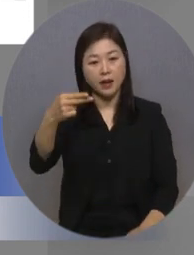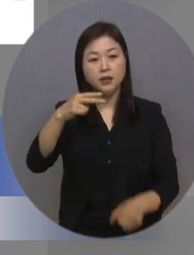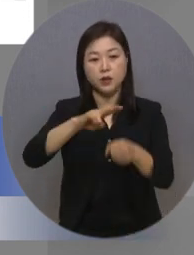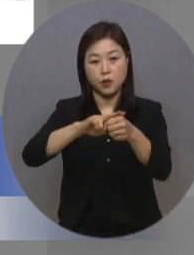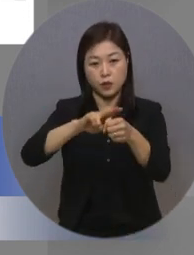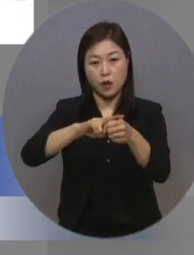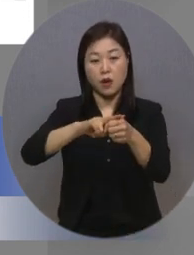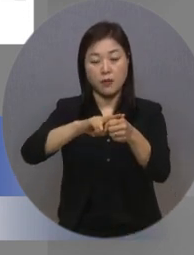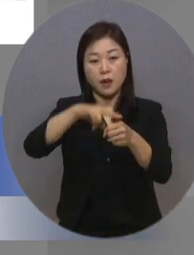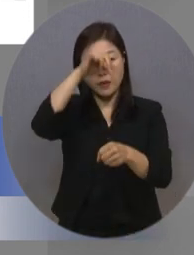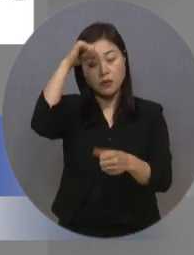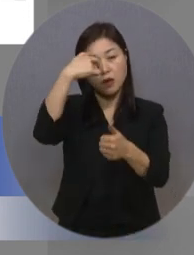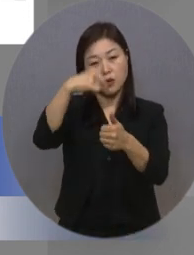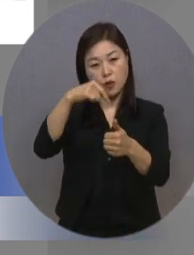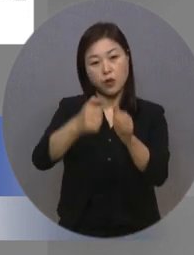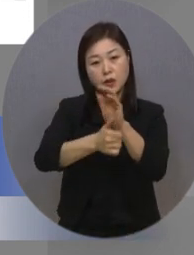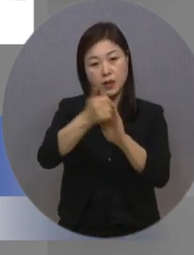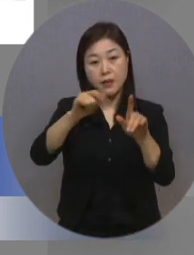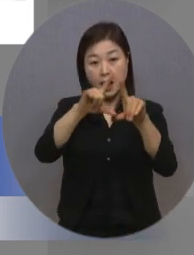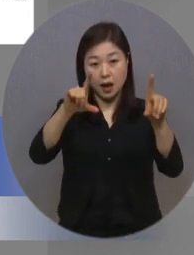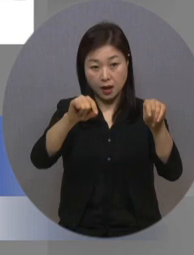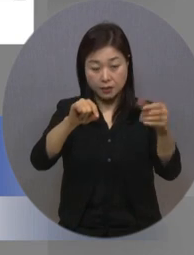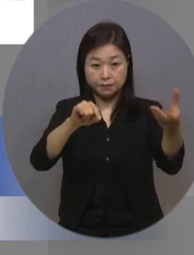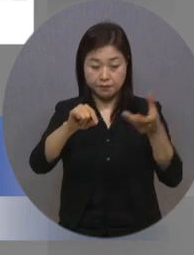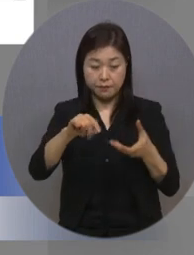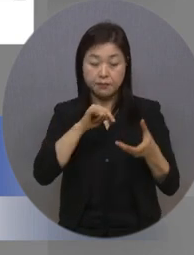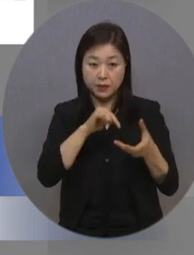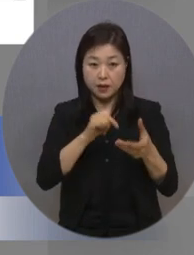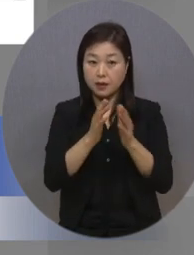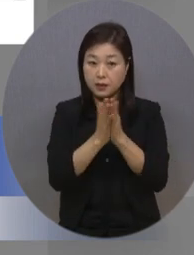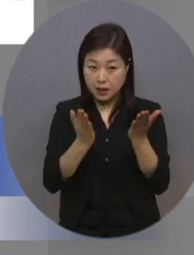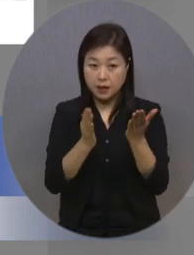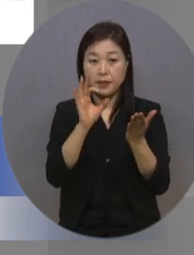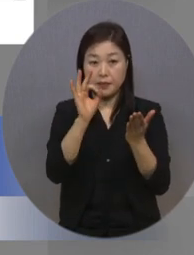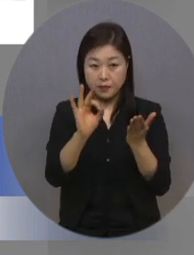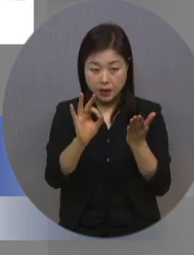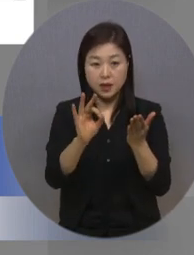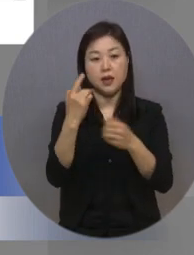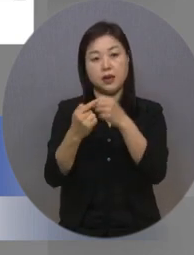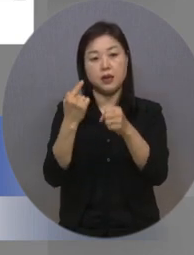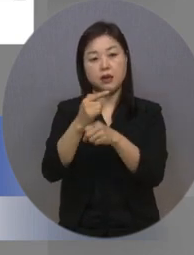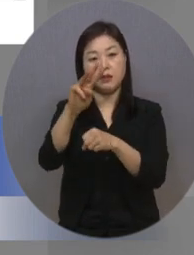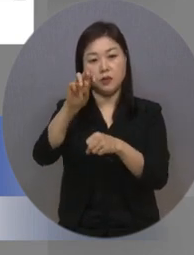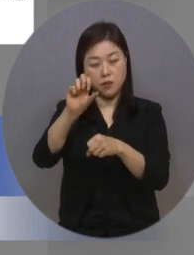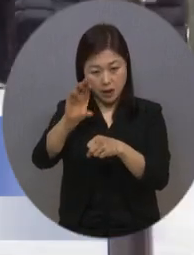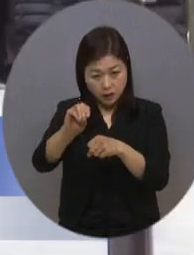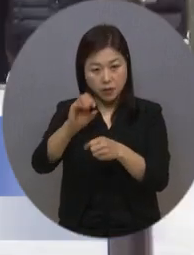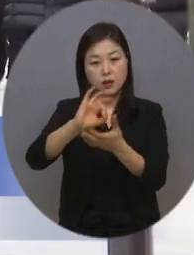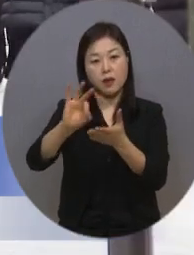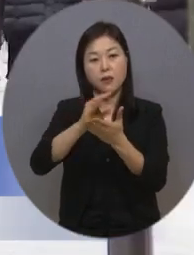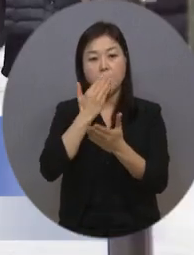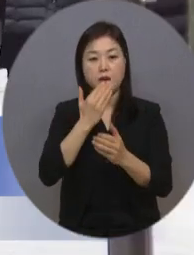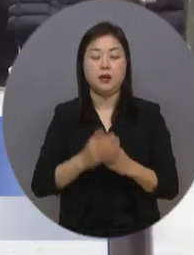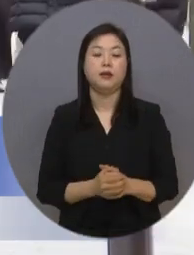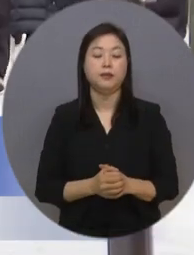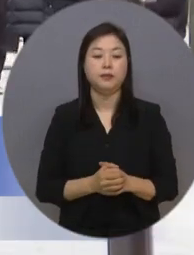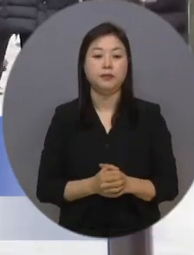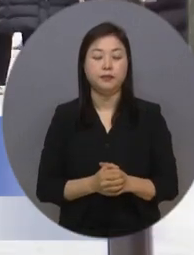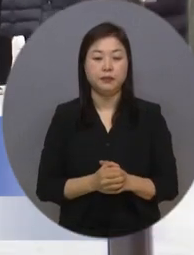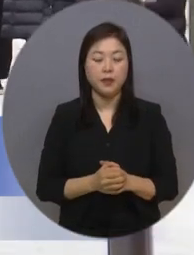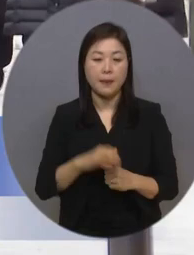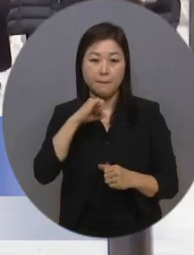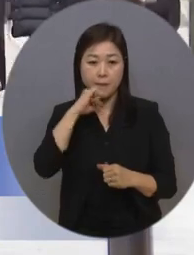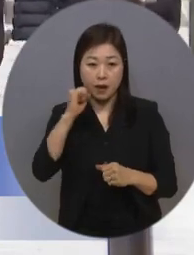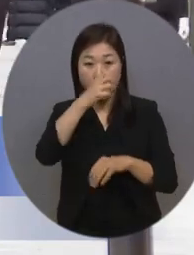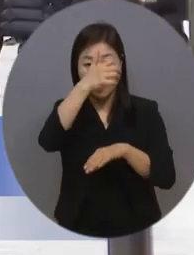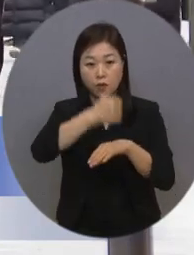평생교육 희망카드를 이용해 교재비 등 연간 최대 35만 원까지 사용할 수 있습니다. 한편 선정 결과는